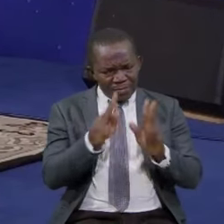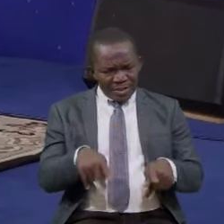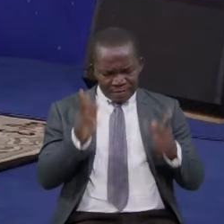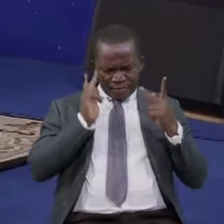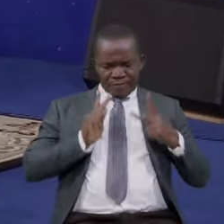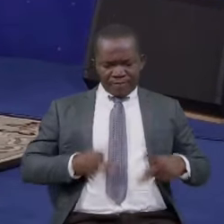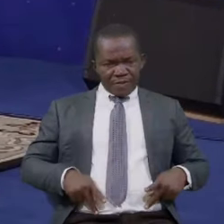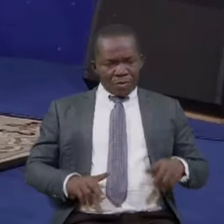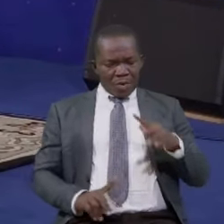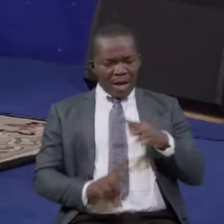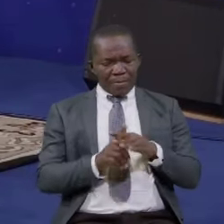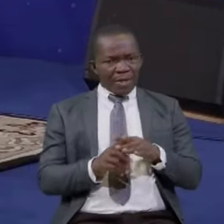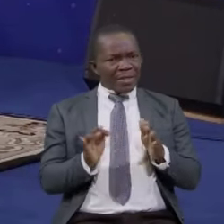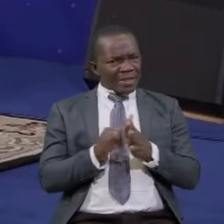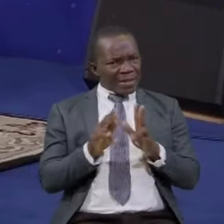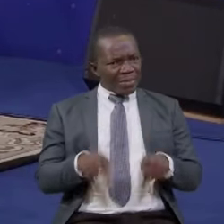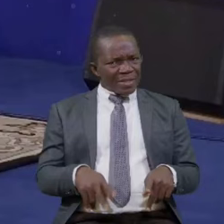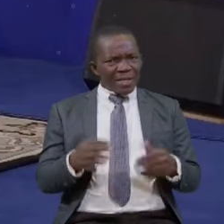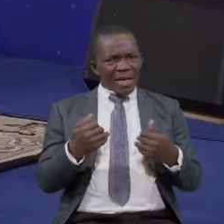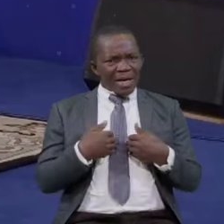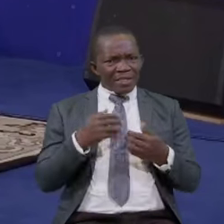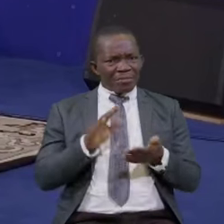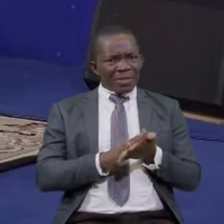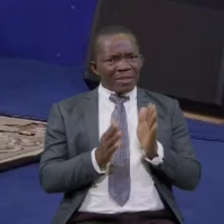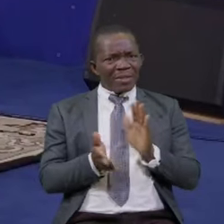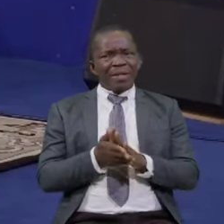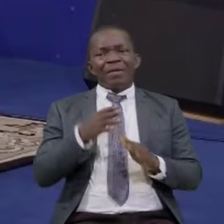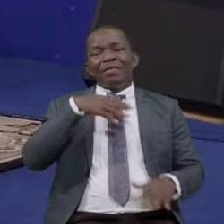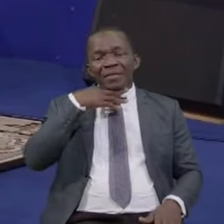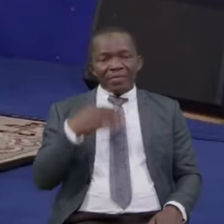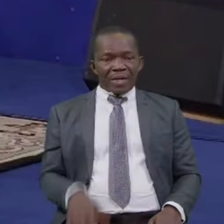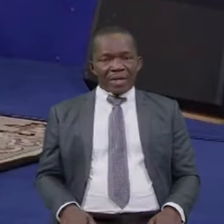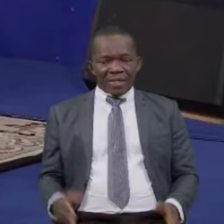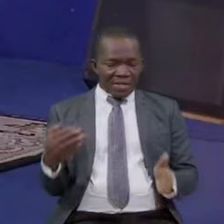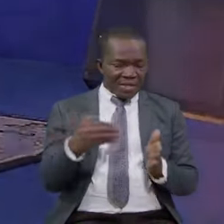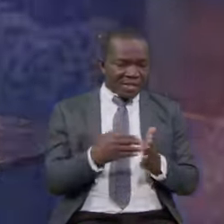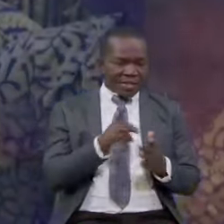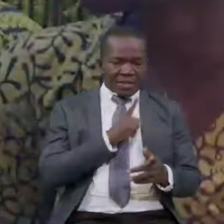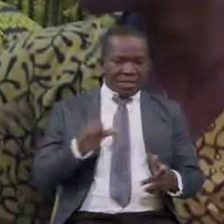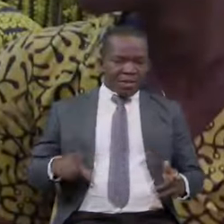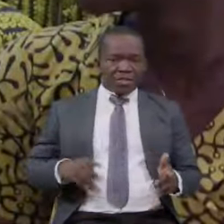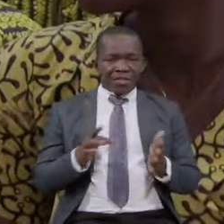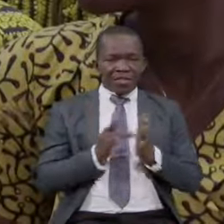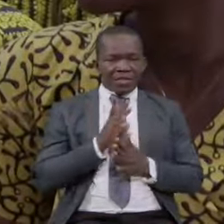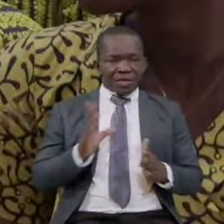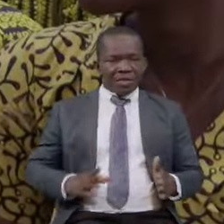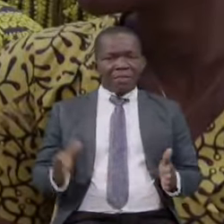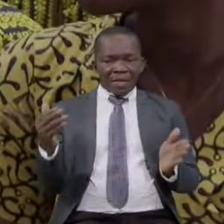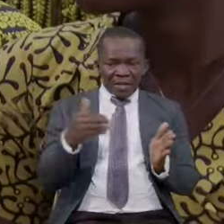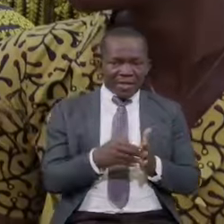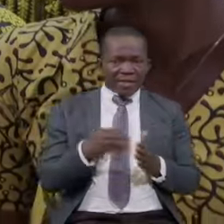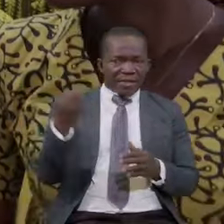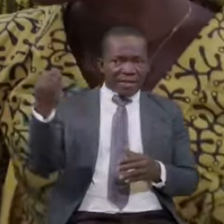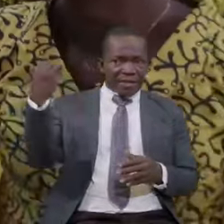défiance contre le Seigneur Jésus-Christ et contre l'Esprit de Dieu regardez le verset 30 verset 30 dit car nous